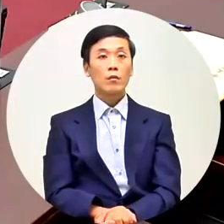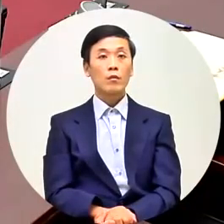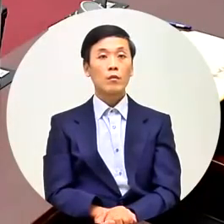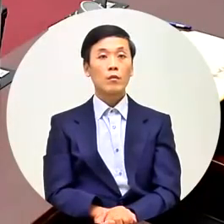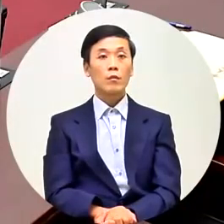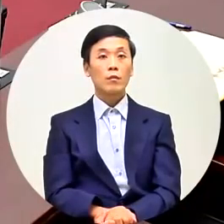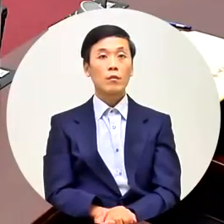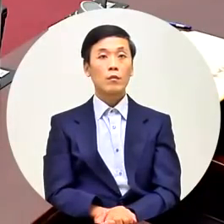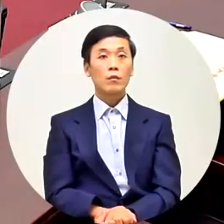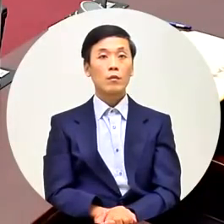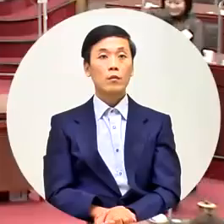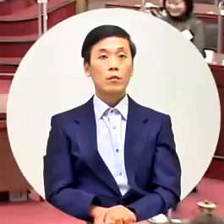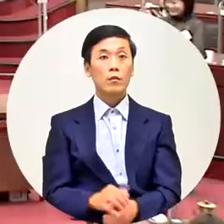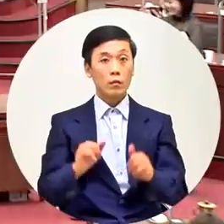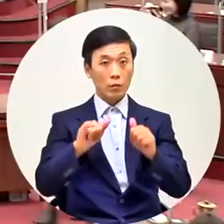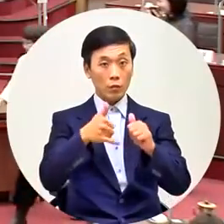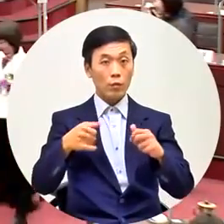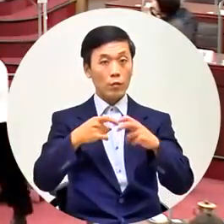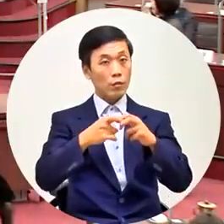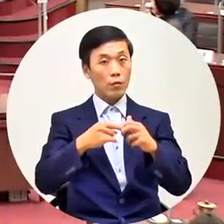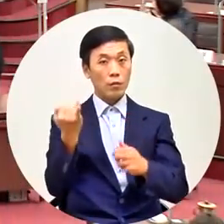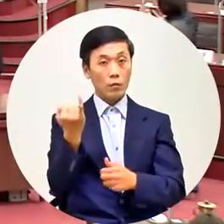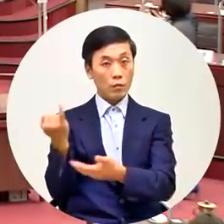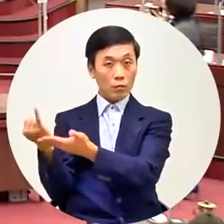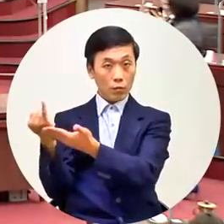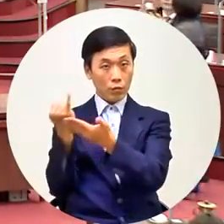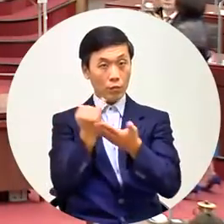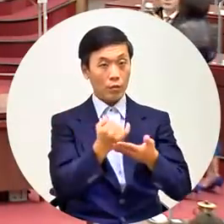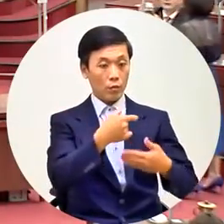请李乔如议员领取选票。